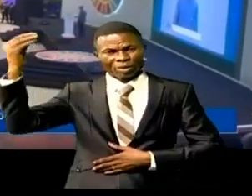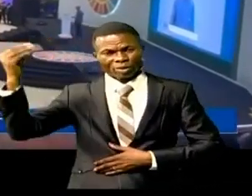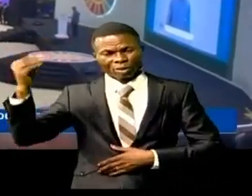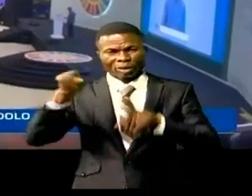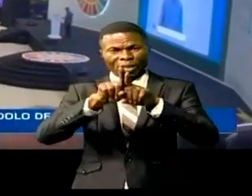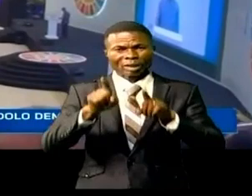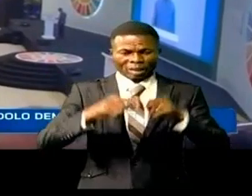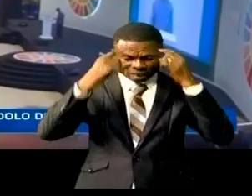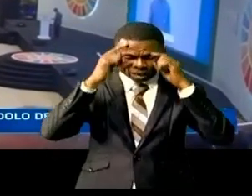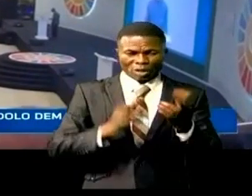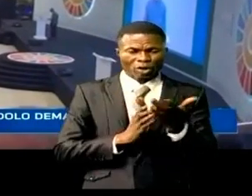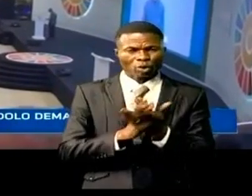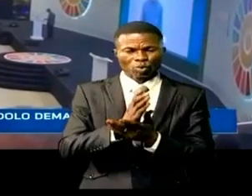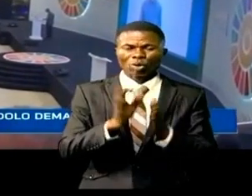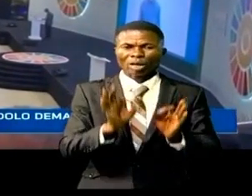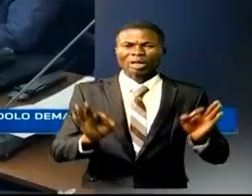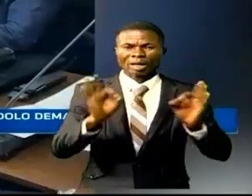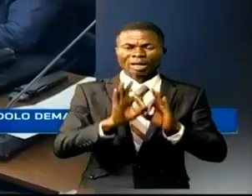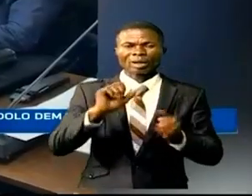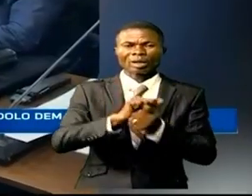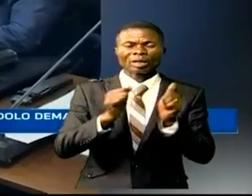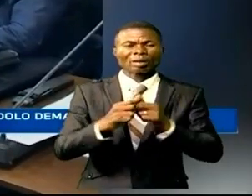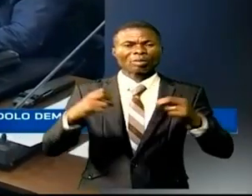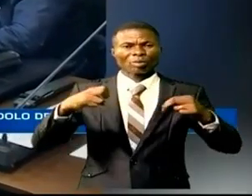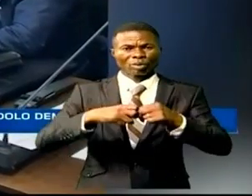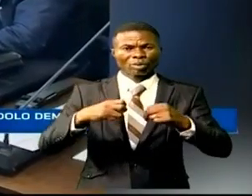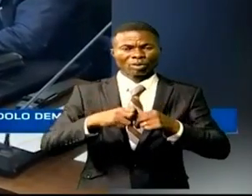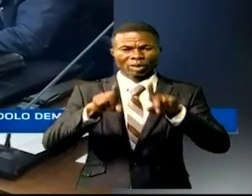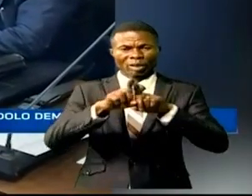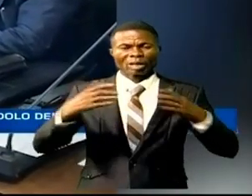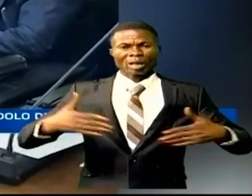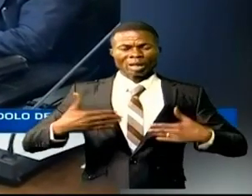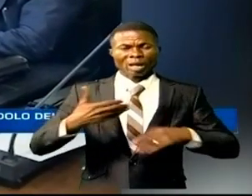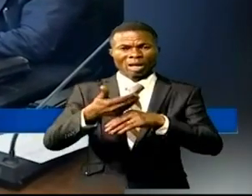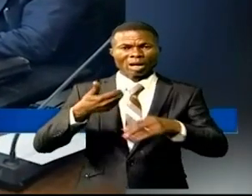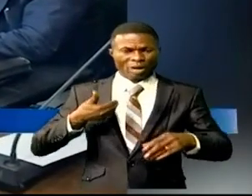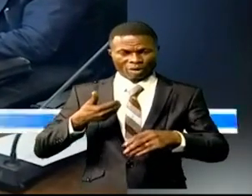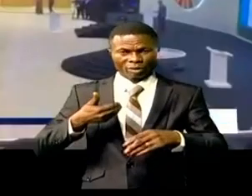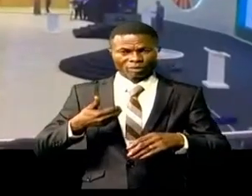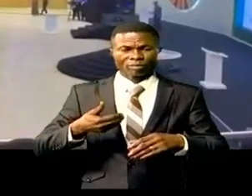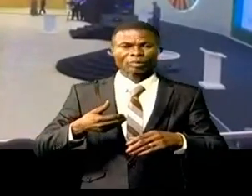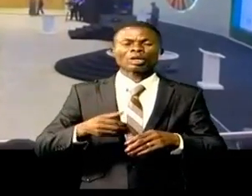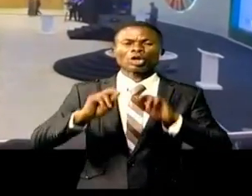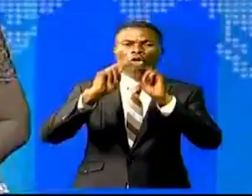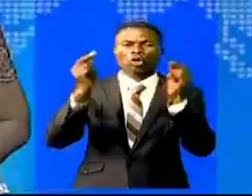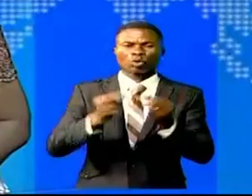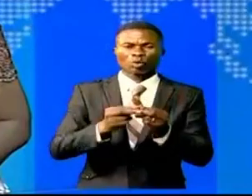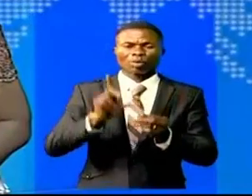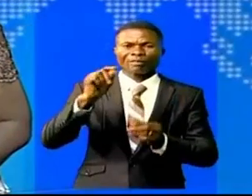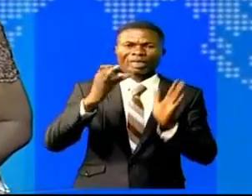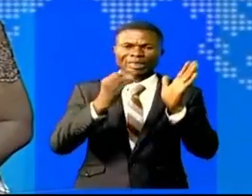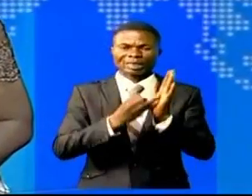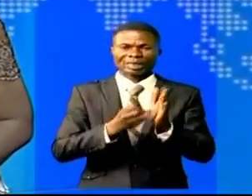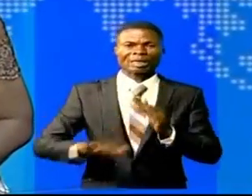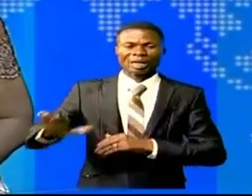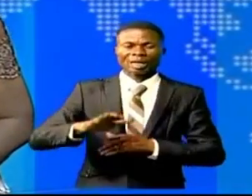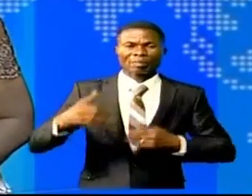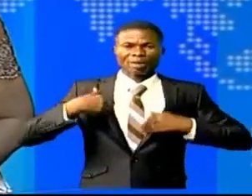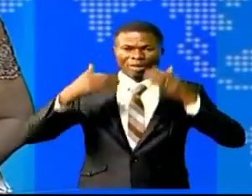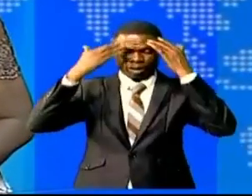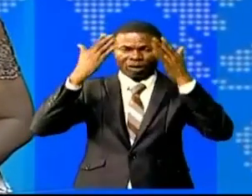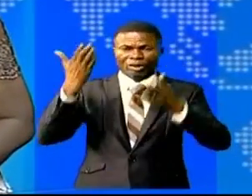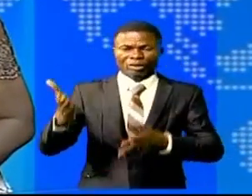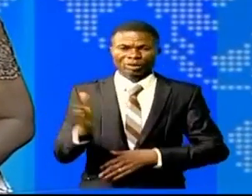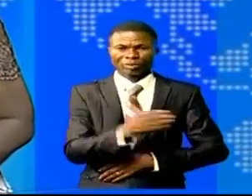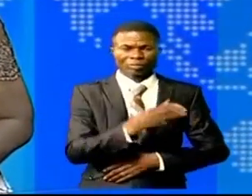prendre des engagements importants en matière d'énergie et climat avant la COP27 en Égypte. Le